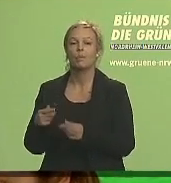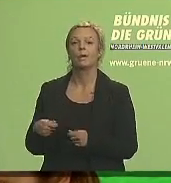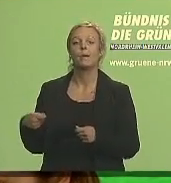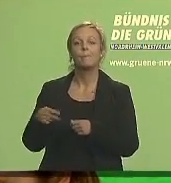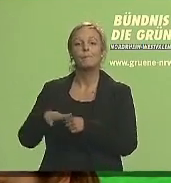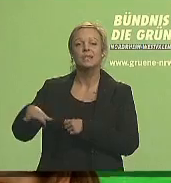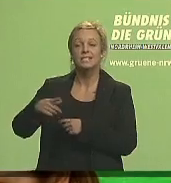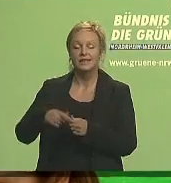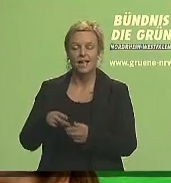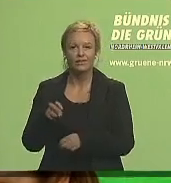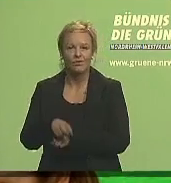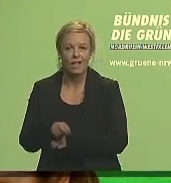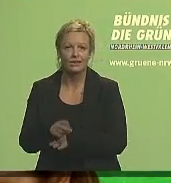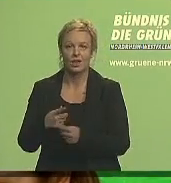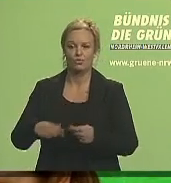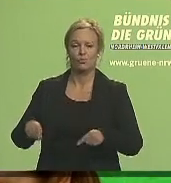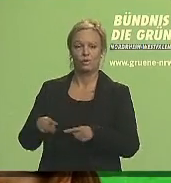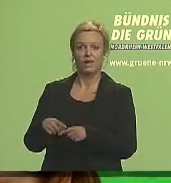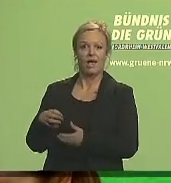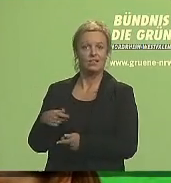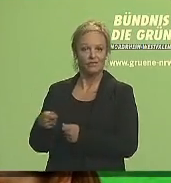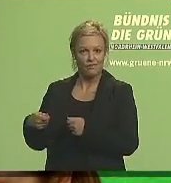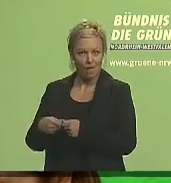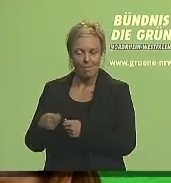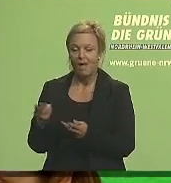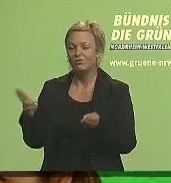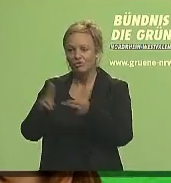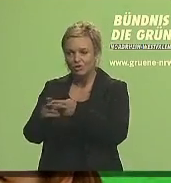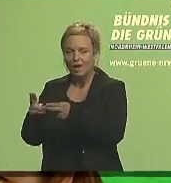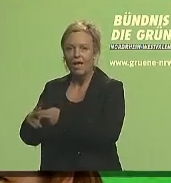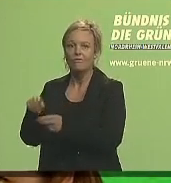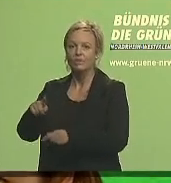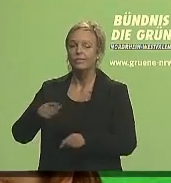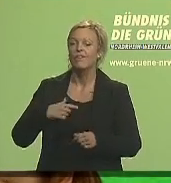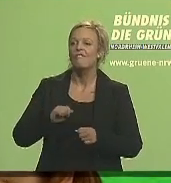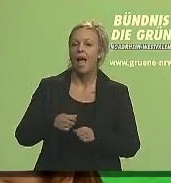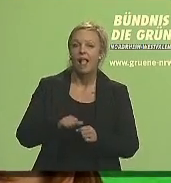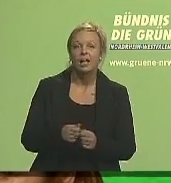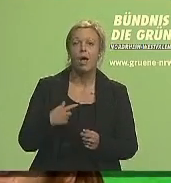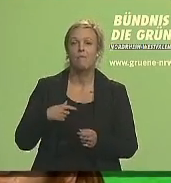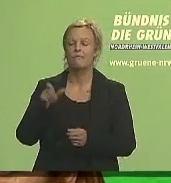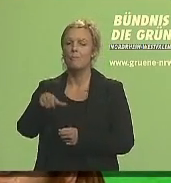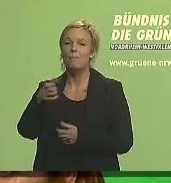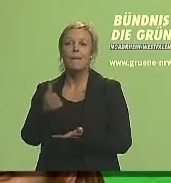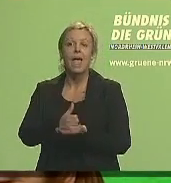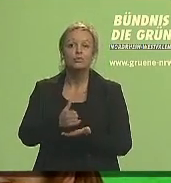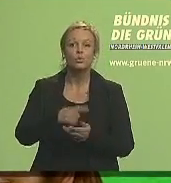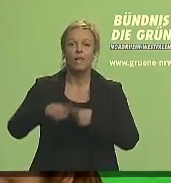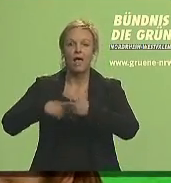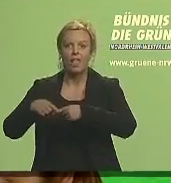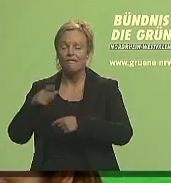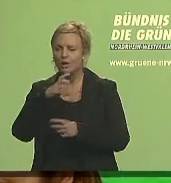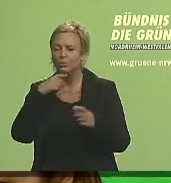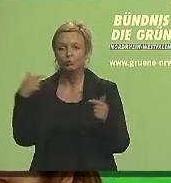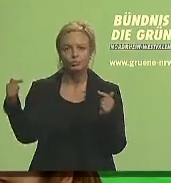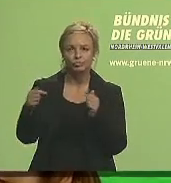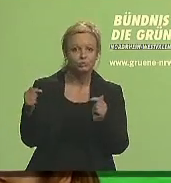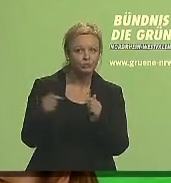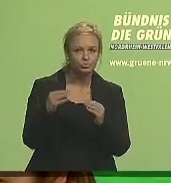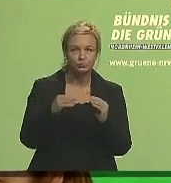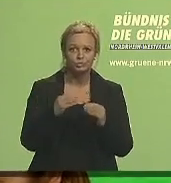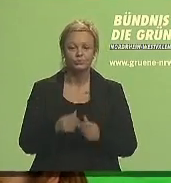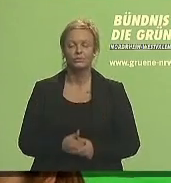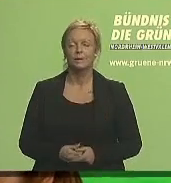zuständige Ratsmitglied treffen, um über Themen Wahlkampf, Personalentwicklung und so weiter sich auszutauschen. Und sie haben festgestellt, dass es wirklich was